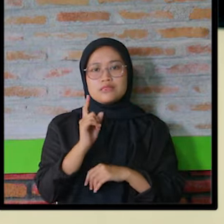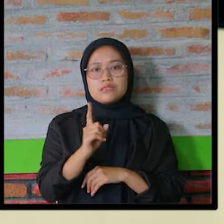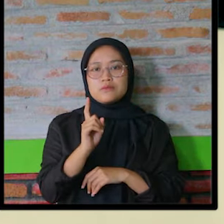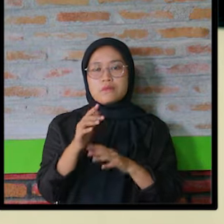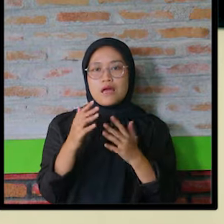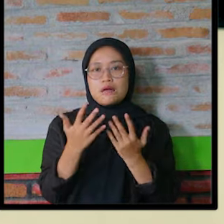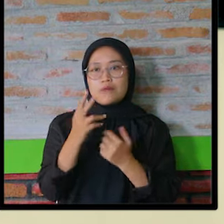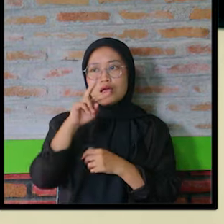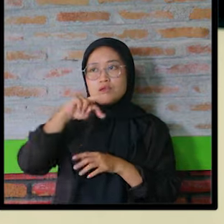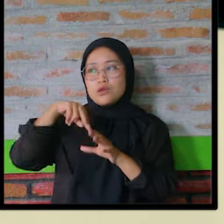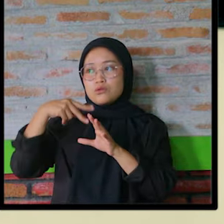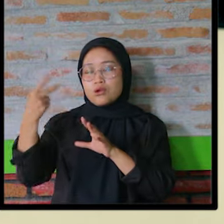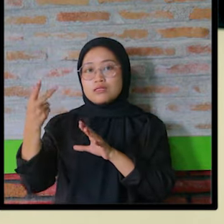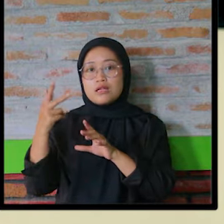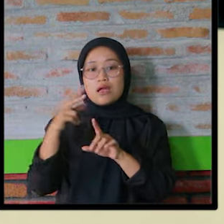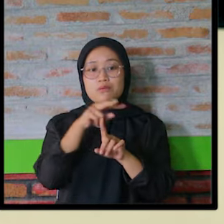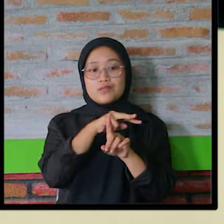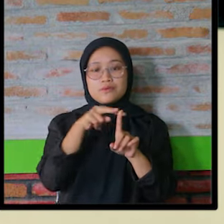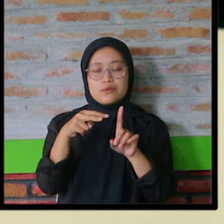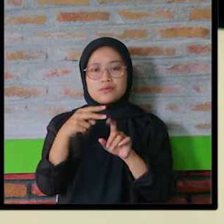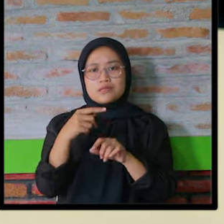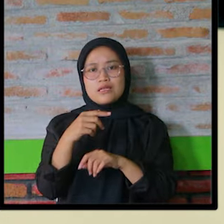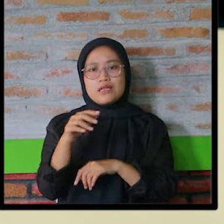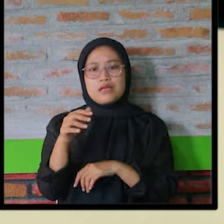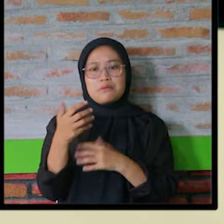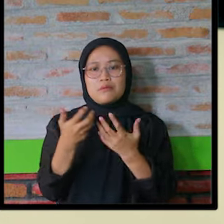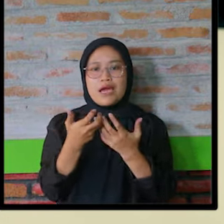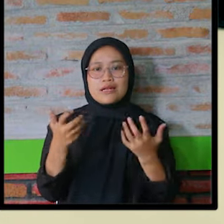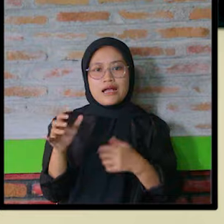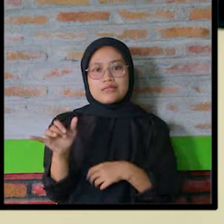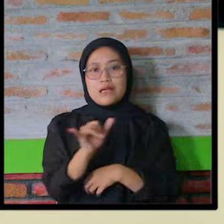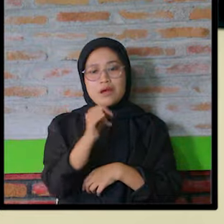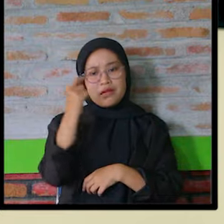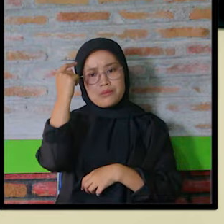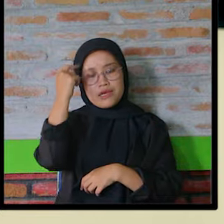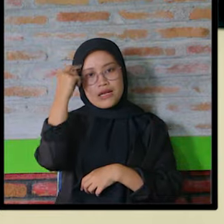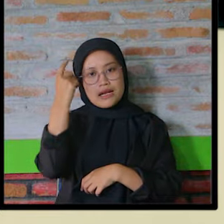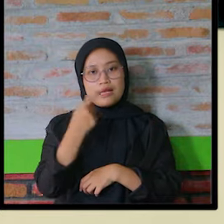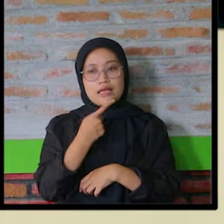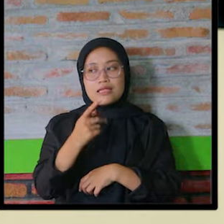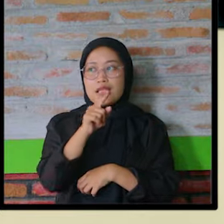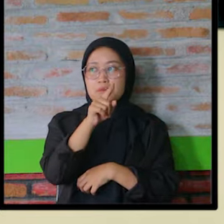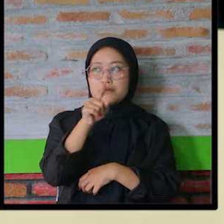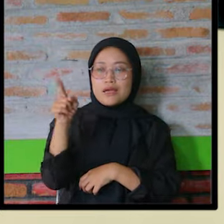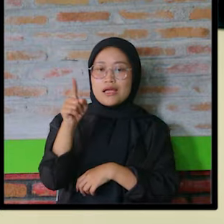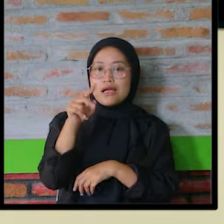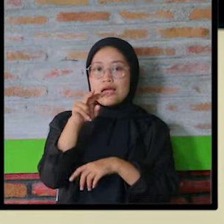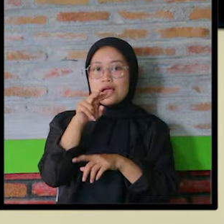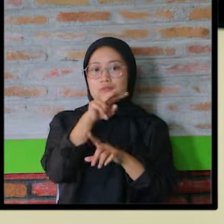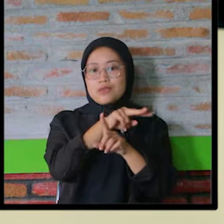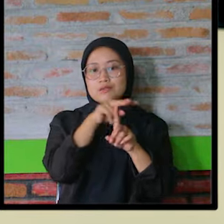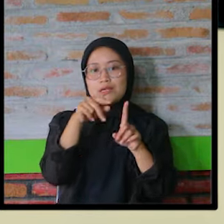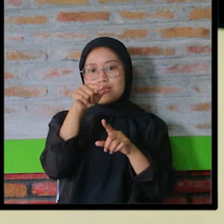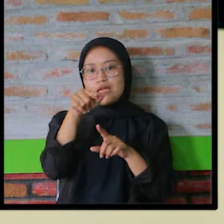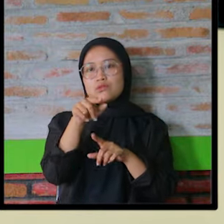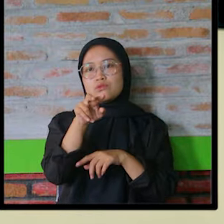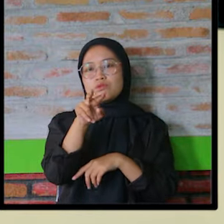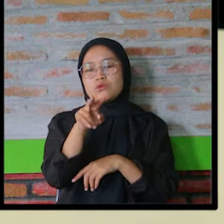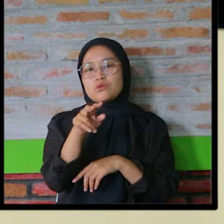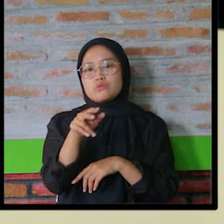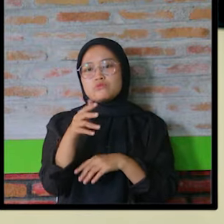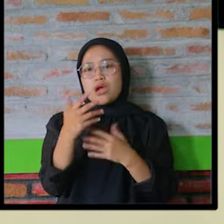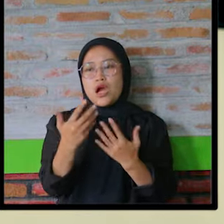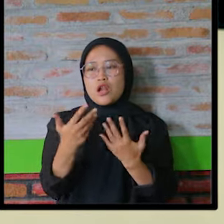perspektifnya tidak seperti yang kita bayangkan mereka itu perspektifnya Yo nek ono begitu Harus begitu gitu kan